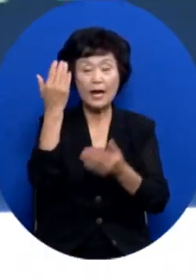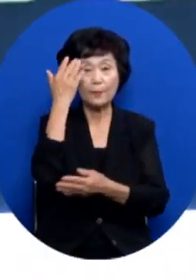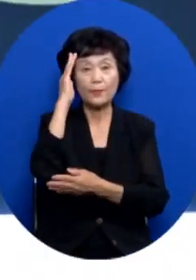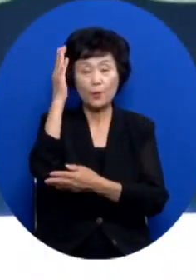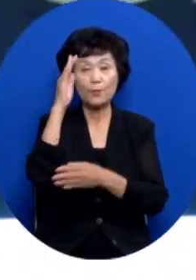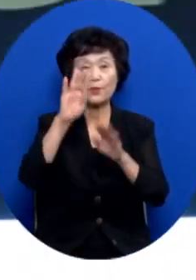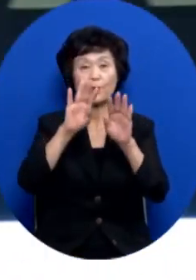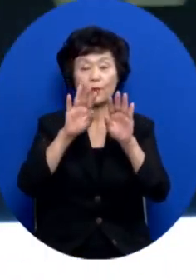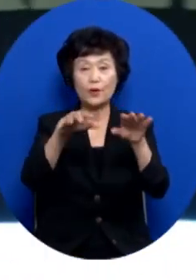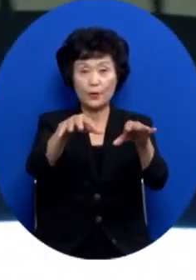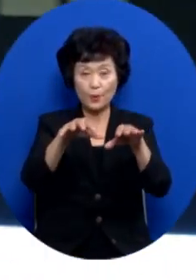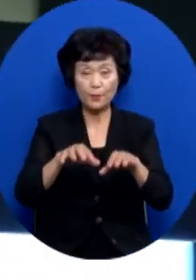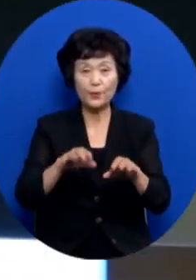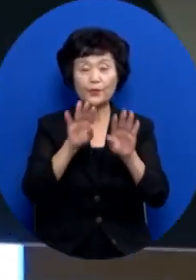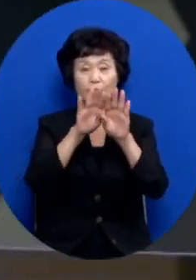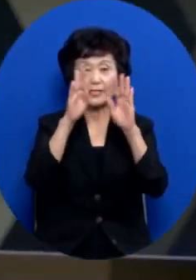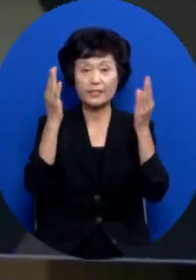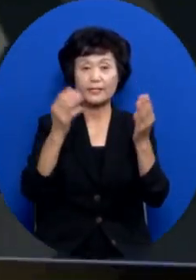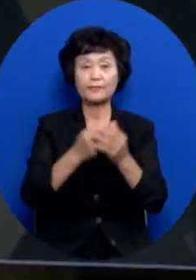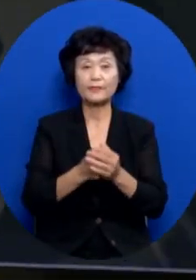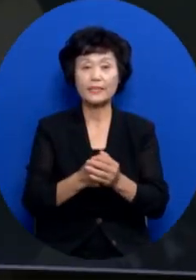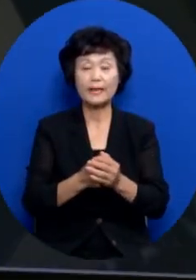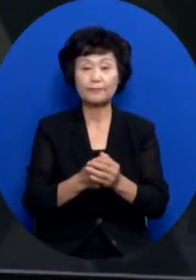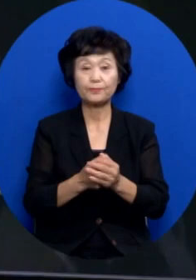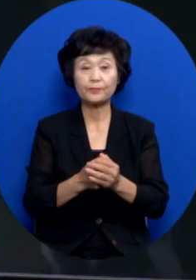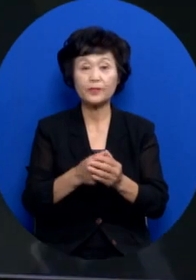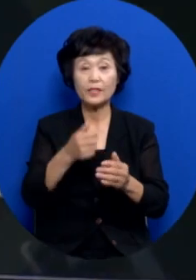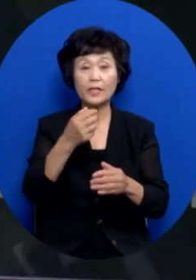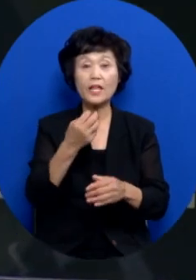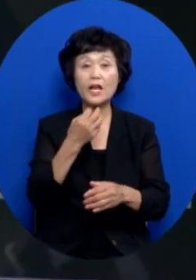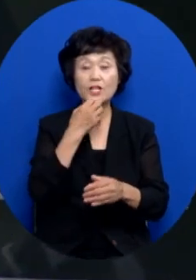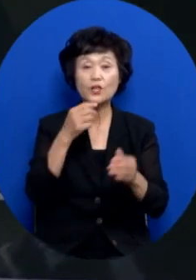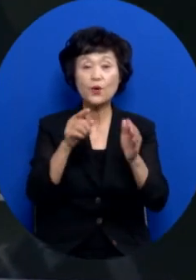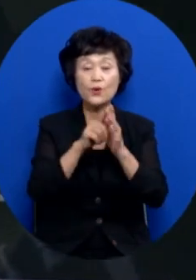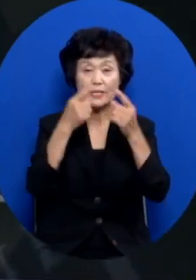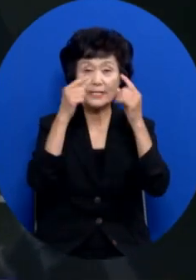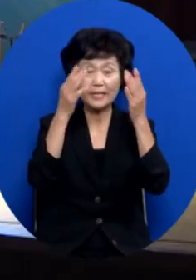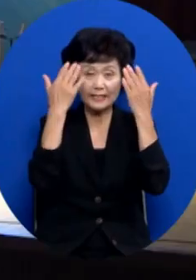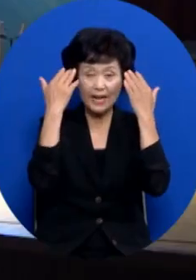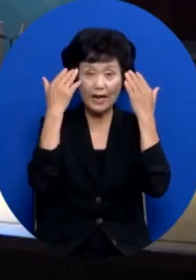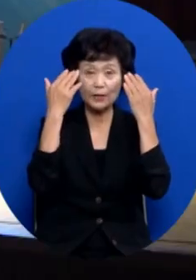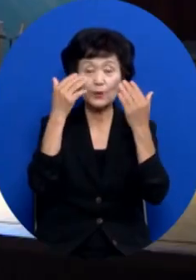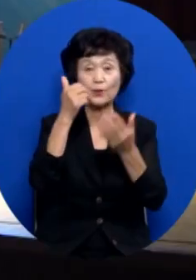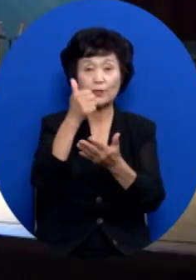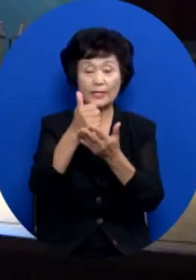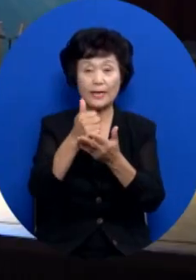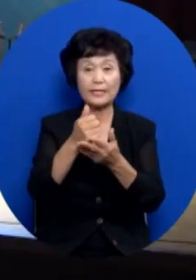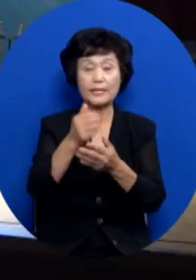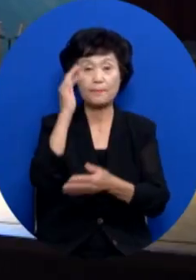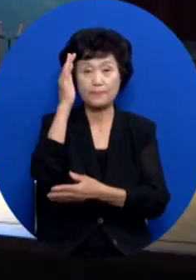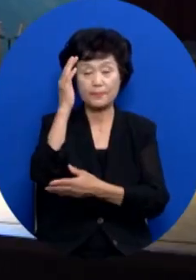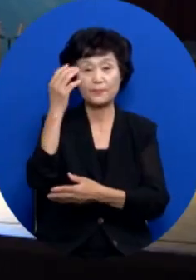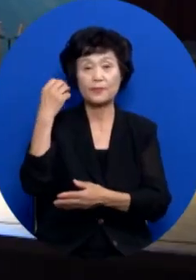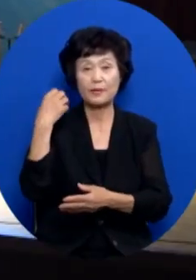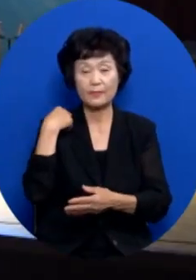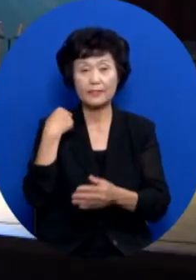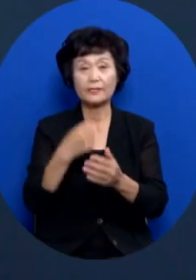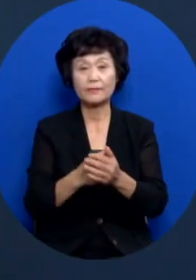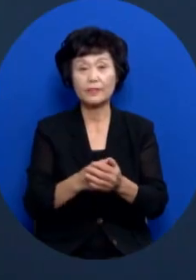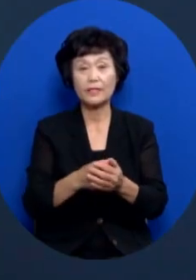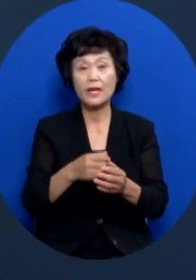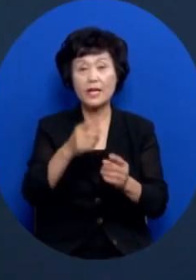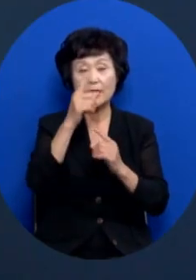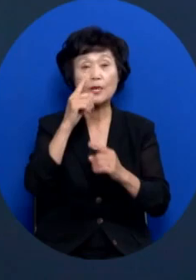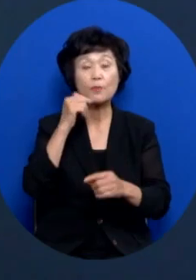컨퍼런스에 앞서 열린 예배에서는 서울신대 황덕형 총장이 말씀을 전했습니다 컨퍼런스에서는 청암교회 이정현 목사가